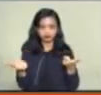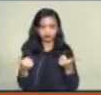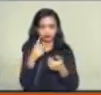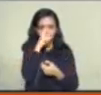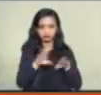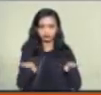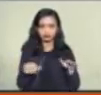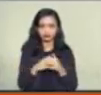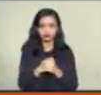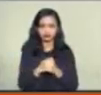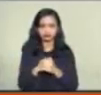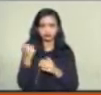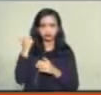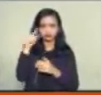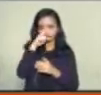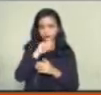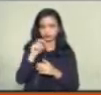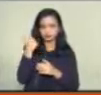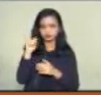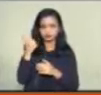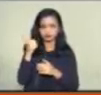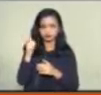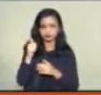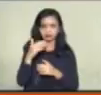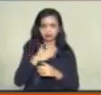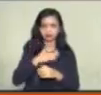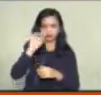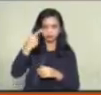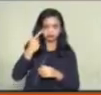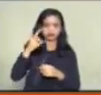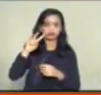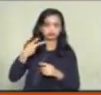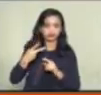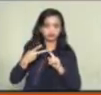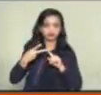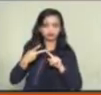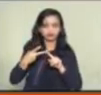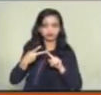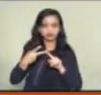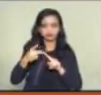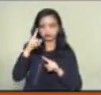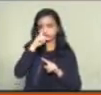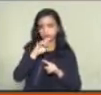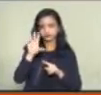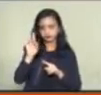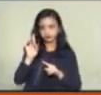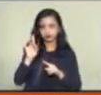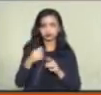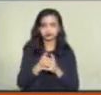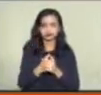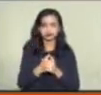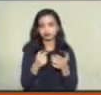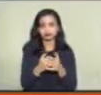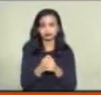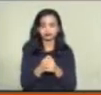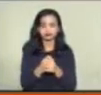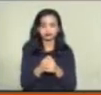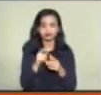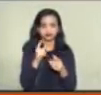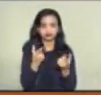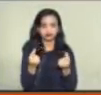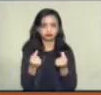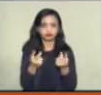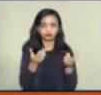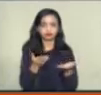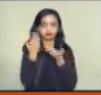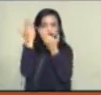taong ba mga anak nyo? 10 years old na po yung panganay ko, idol. Tapos yung pangalawa po, 8 na po. Mag-8 okay na po sa February. Well then, dadapot natin sa